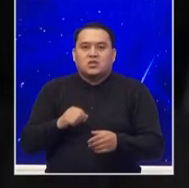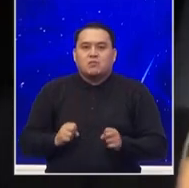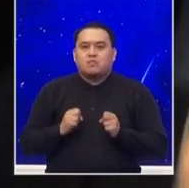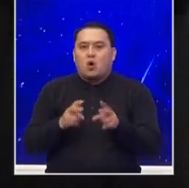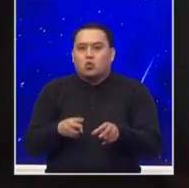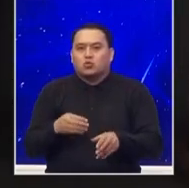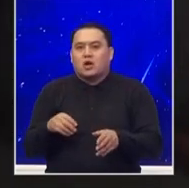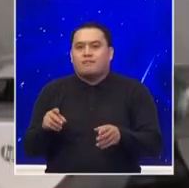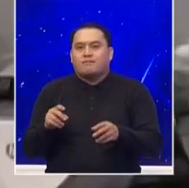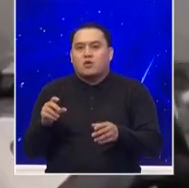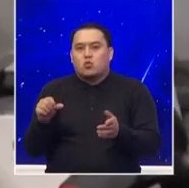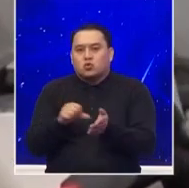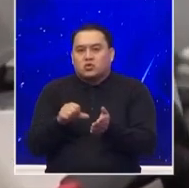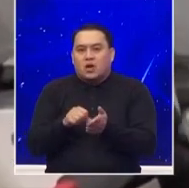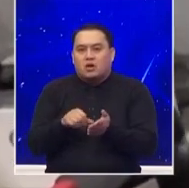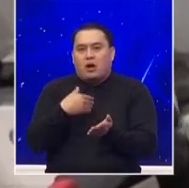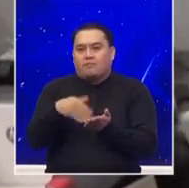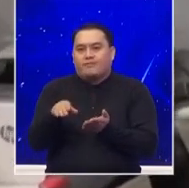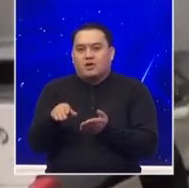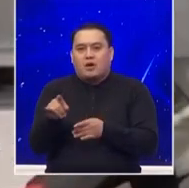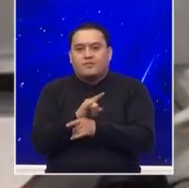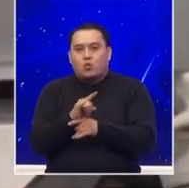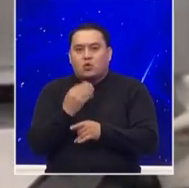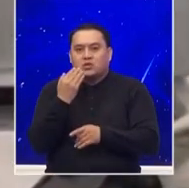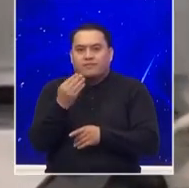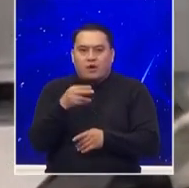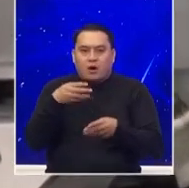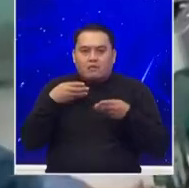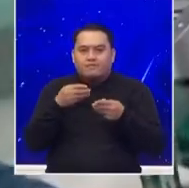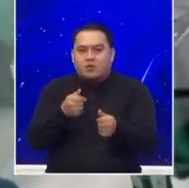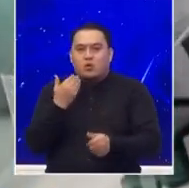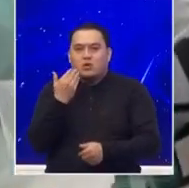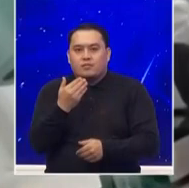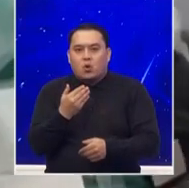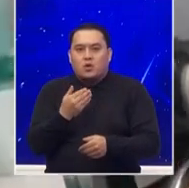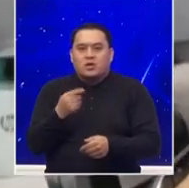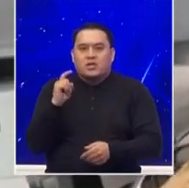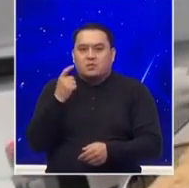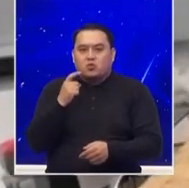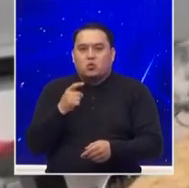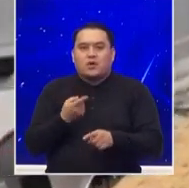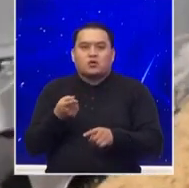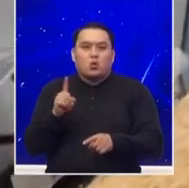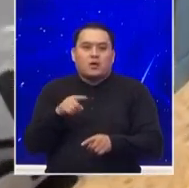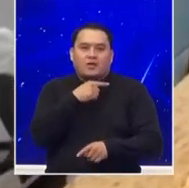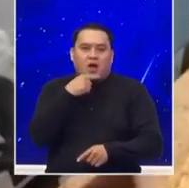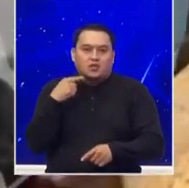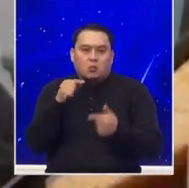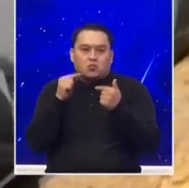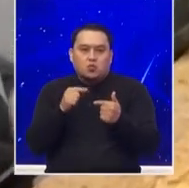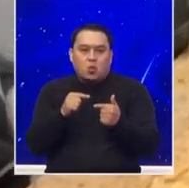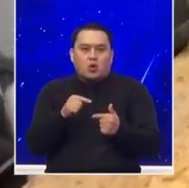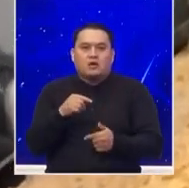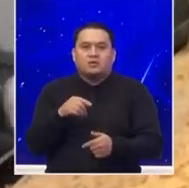Кремле причастность к произошедшему отрицают и оспаривают данные об отравлении оппозиционера боевым химическим веществом. В России против